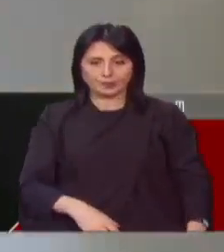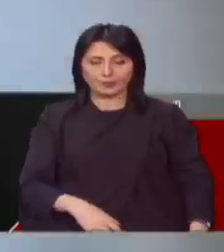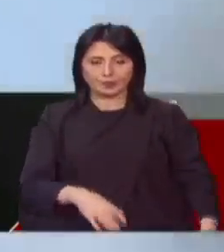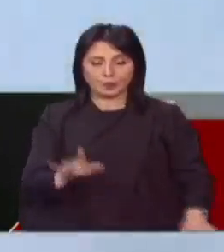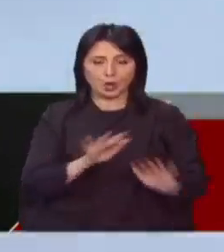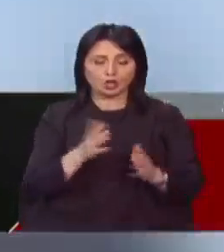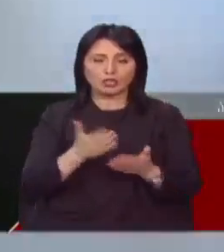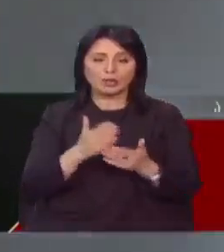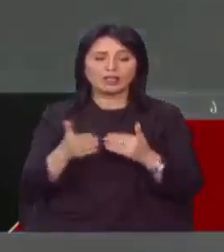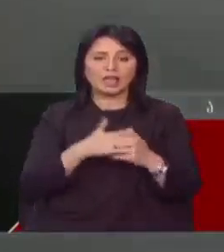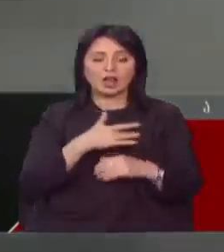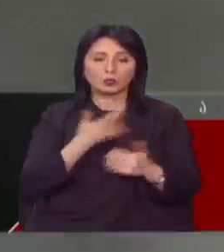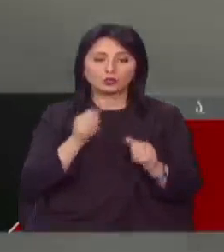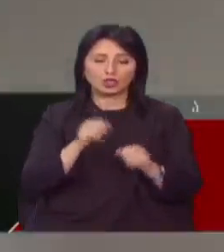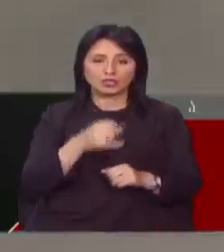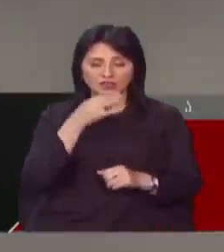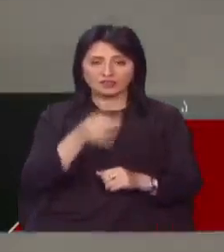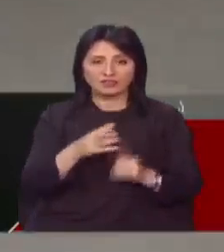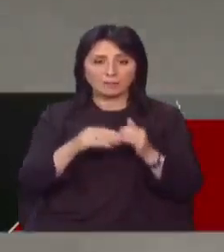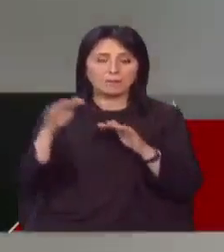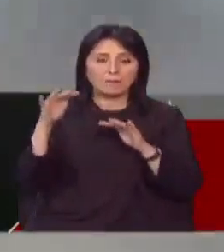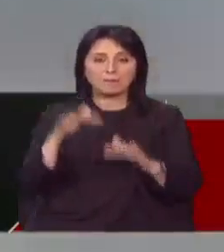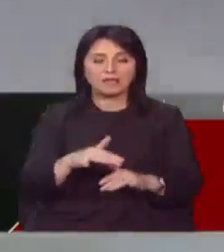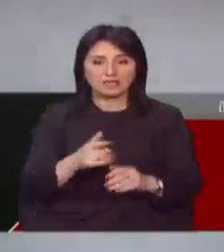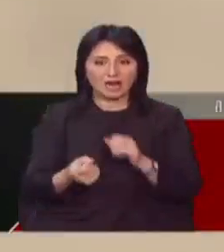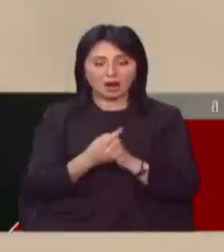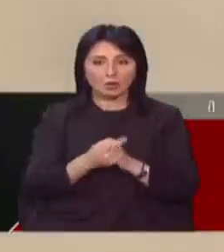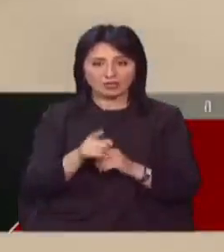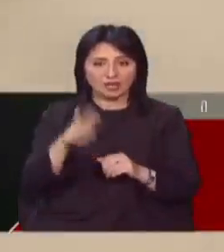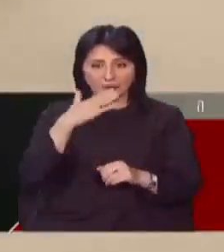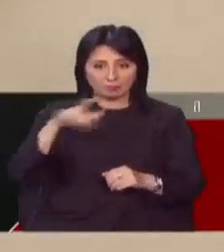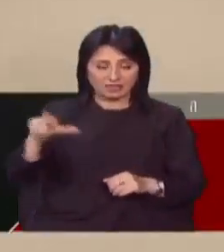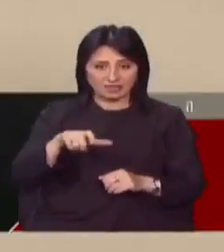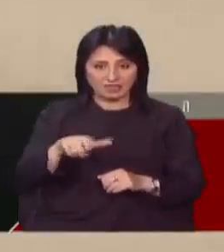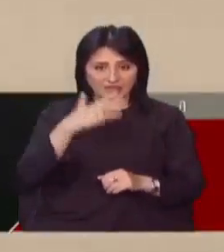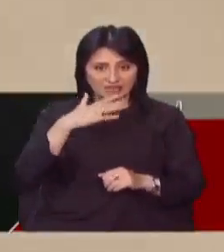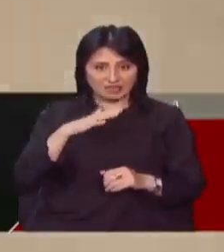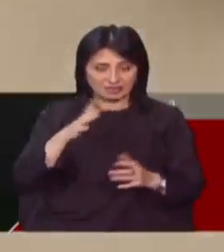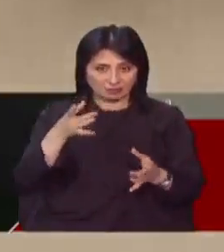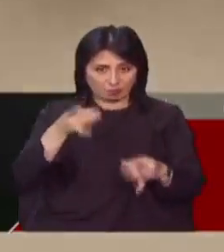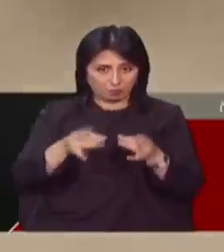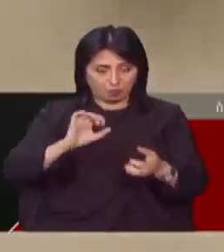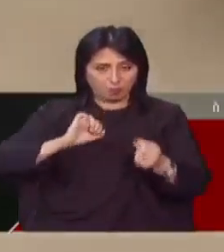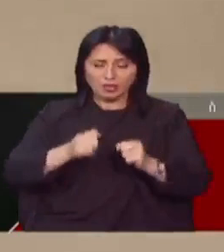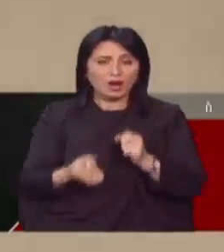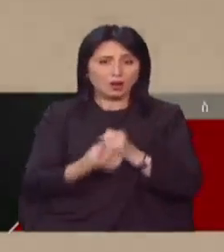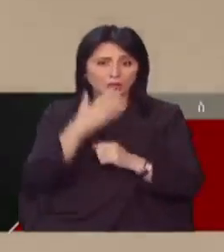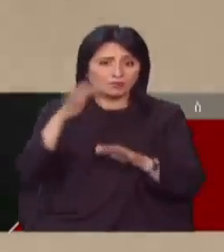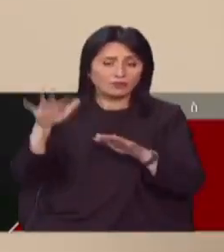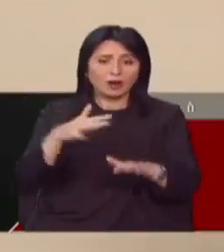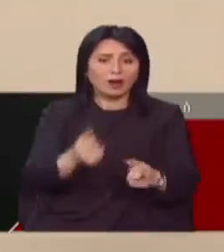და დაახლოებით თუ შეგიძლიათ გითხრათ მეწყლმა პროცესებმა გამოიწვია ამ მდინარეებზე წყლის მასის დაგუბება და